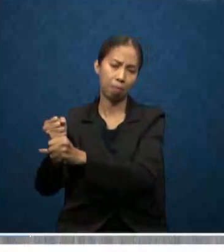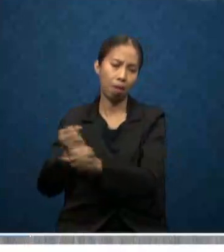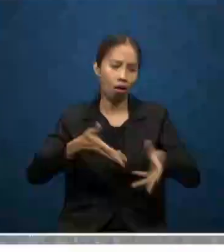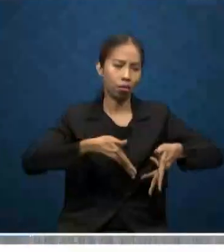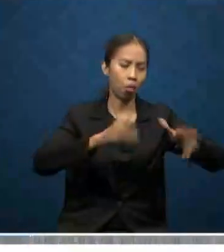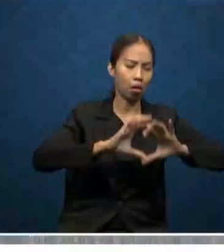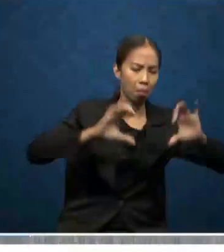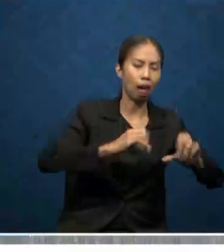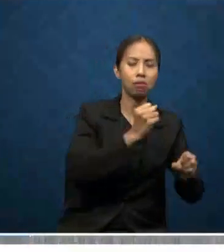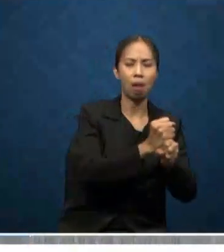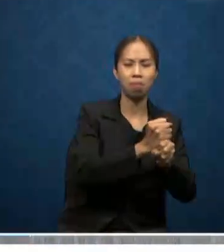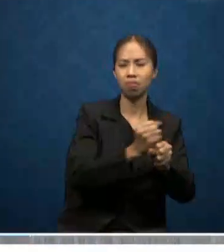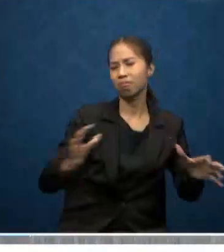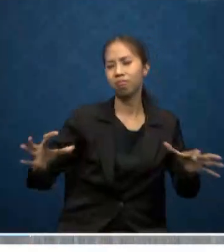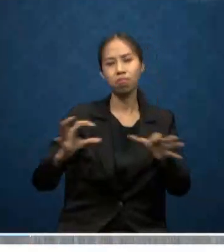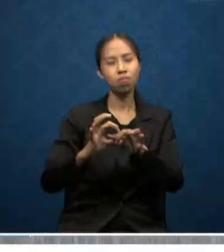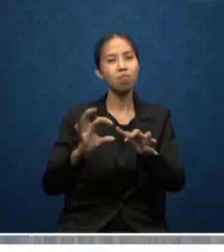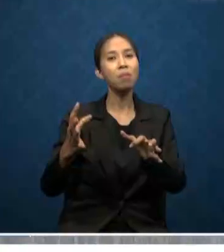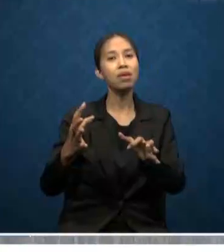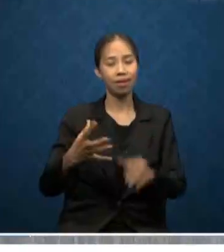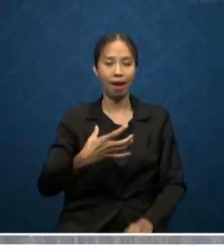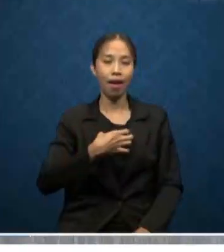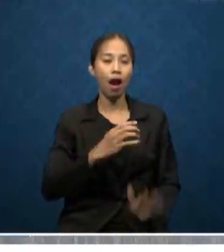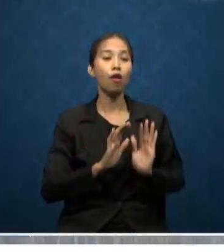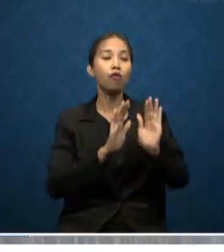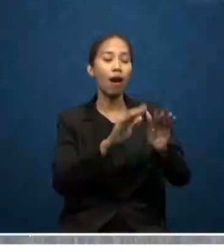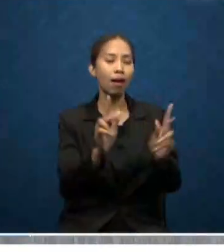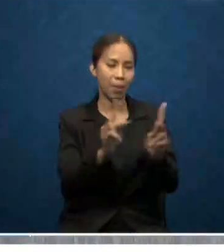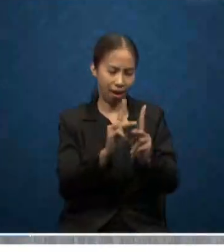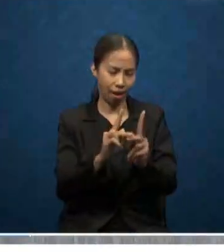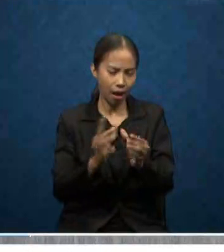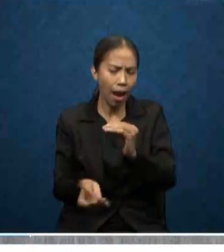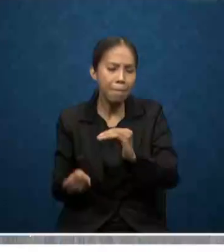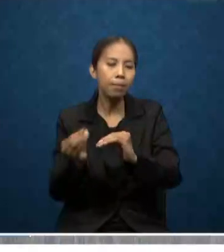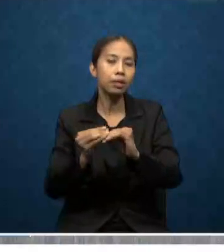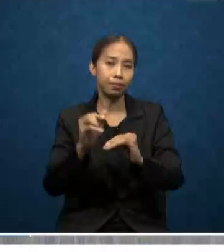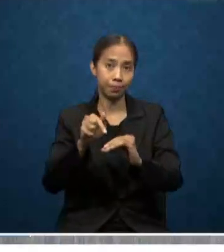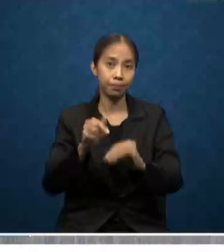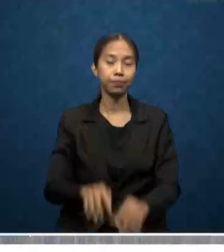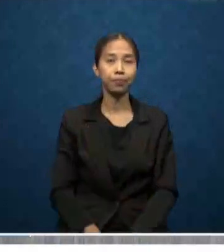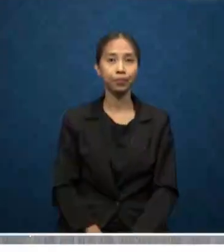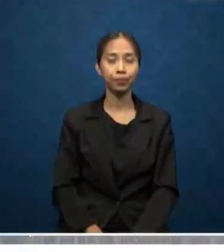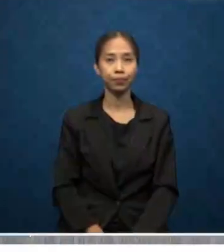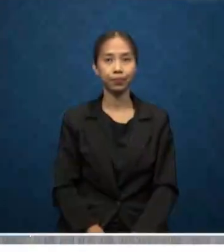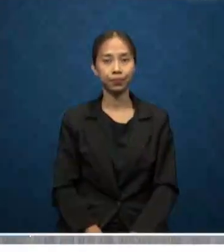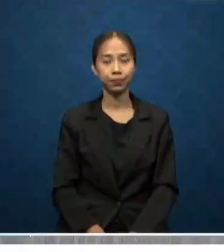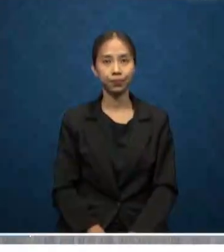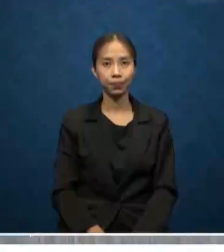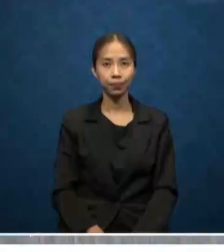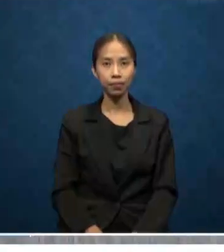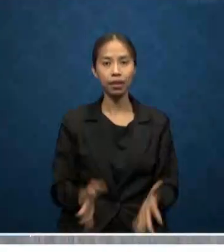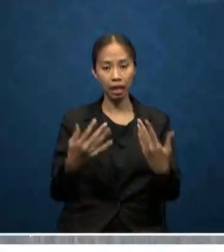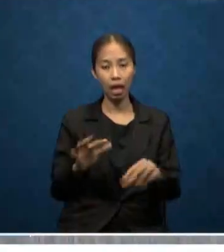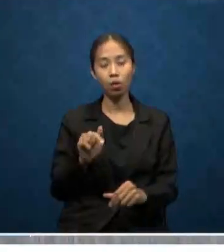ช่วยเสริมในเรื่องนี้นะครับแล้วโดยเฉพาะการทำนะครับการ